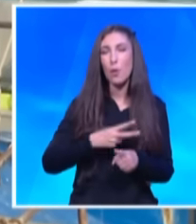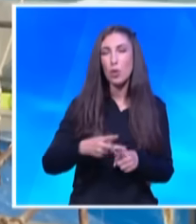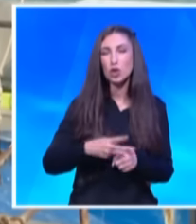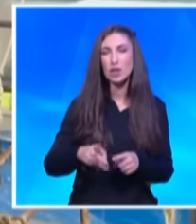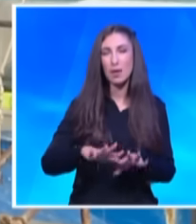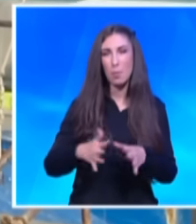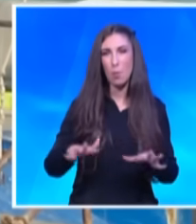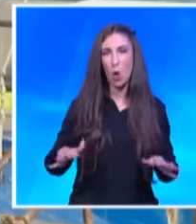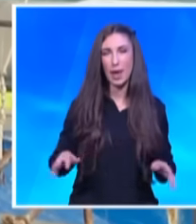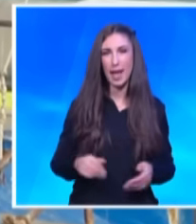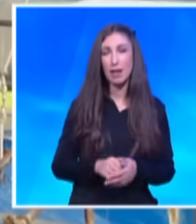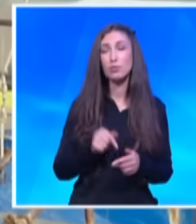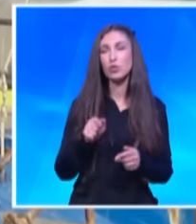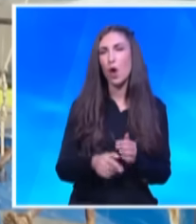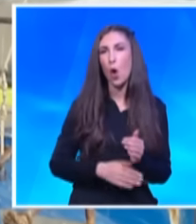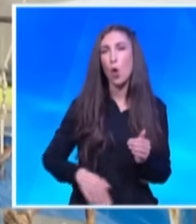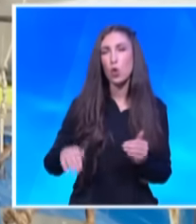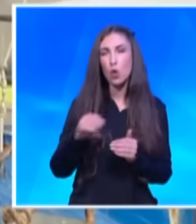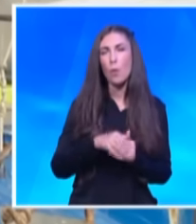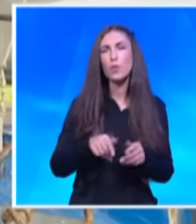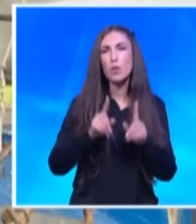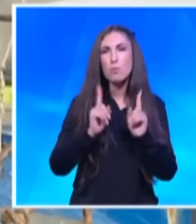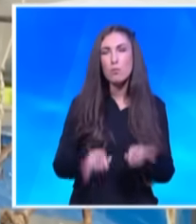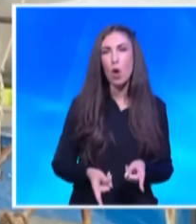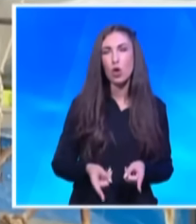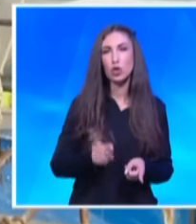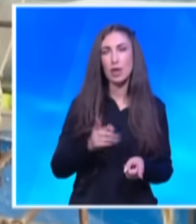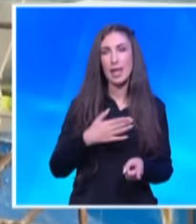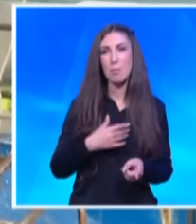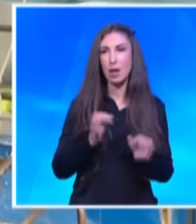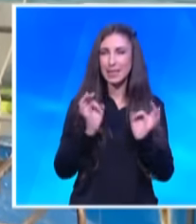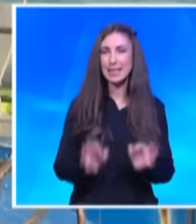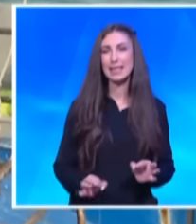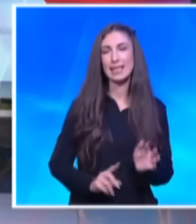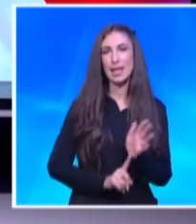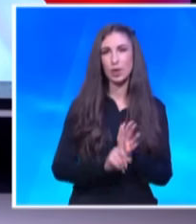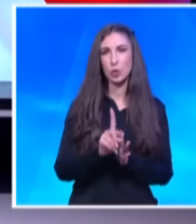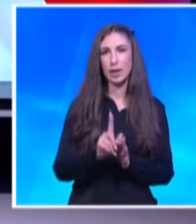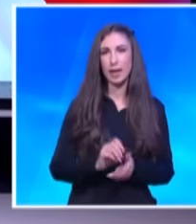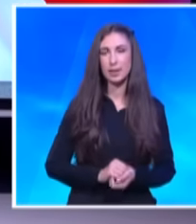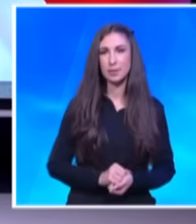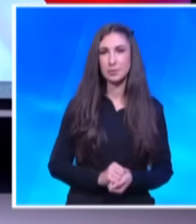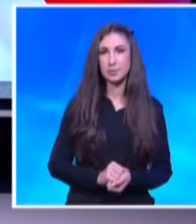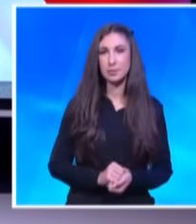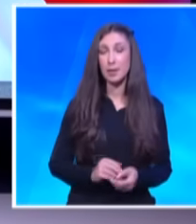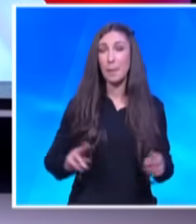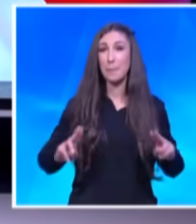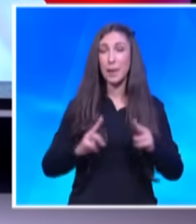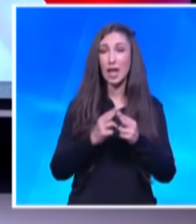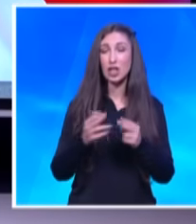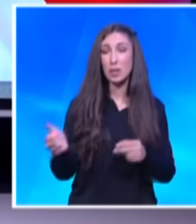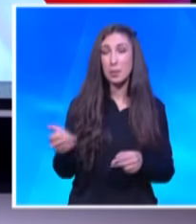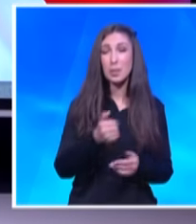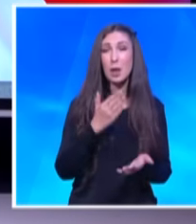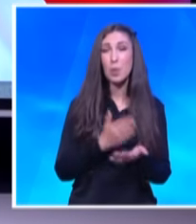морето е огромна и може наистина да доведат до реални резултати. Париж прибира